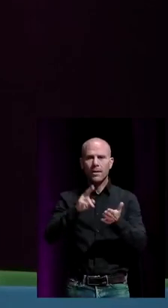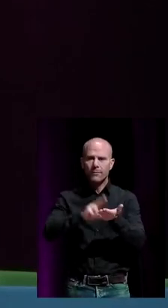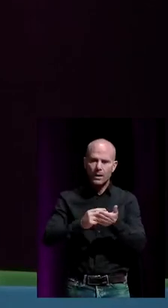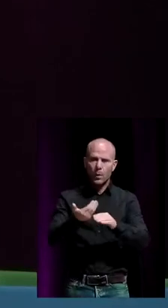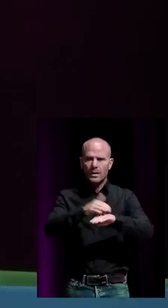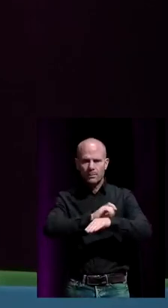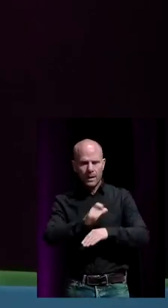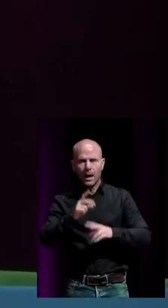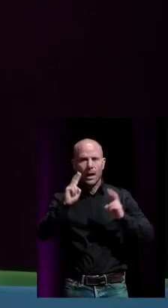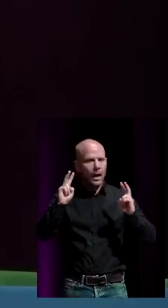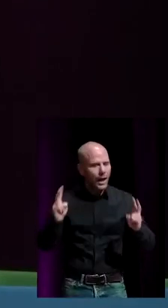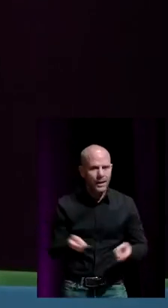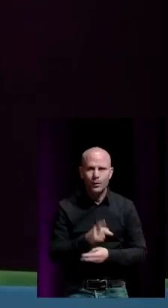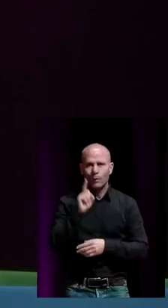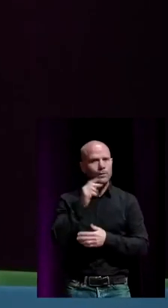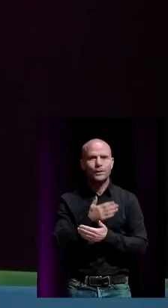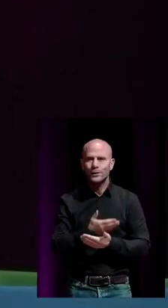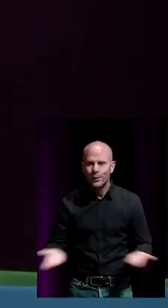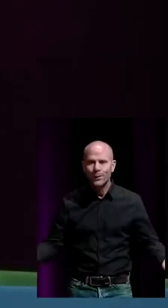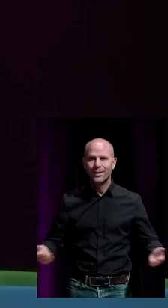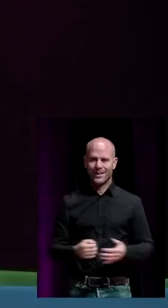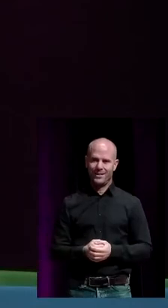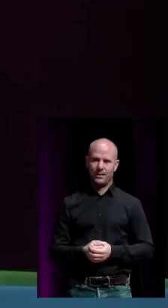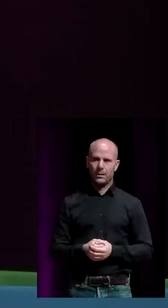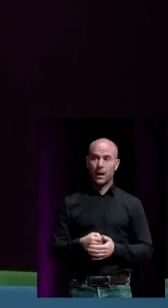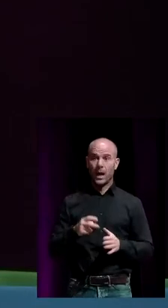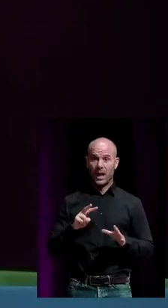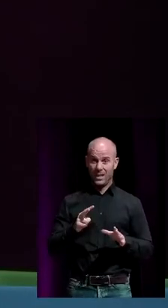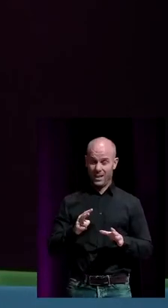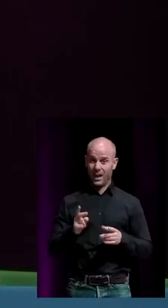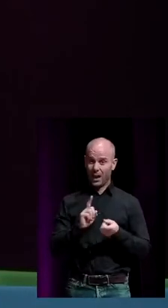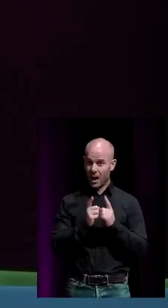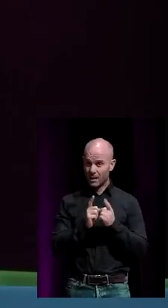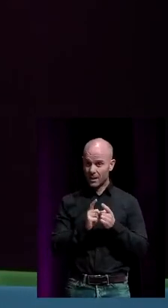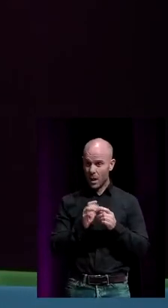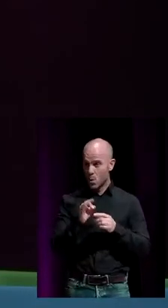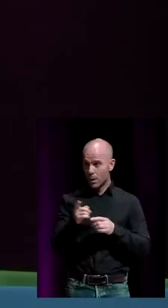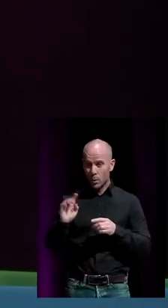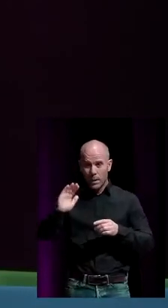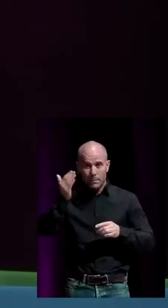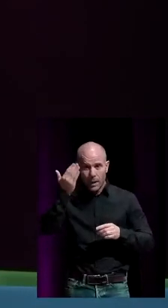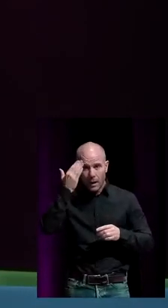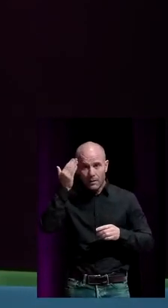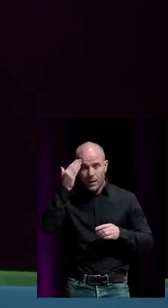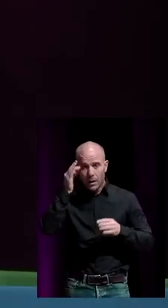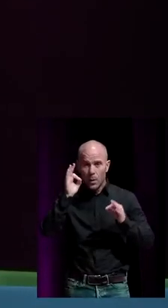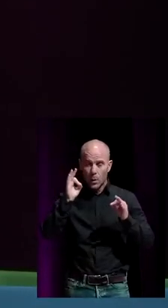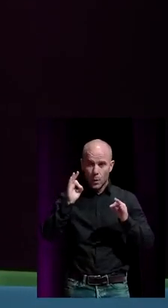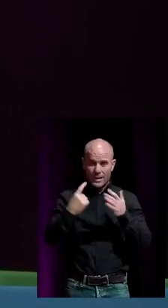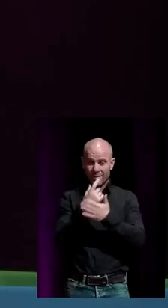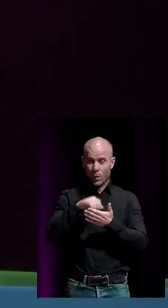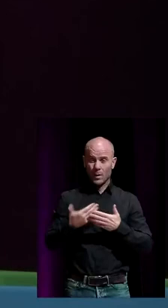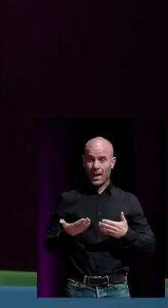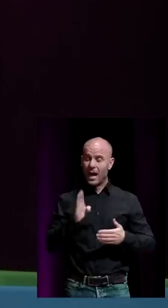experter och fortfarande inte förstå? Eller ännu värre, hur kan de vara medvetna om hur illa situationen